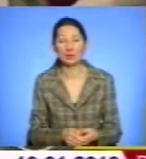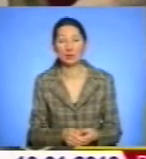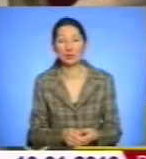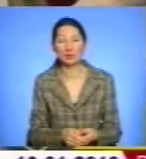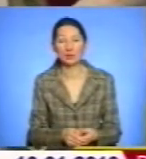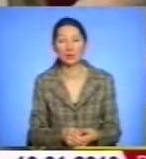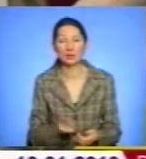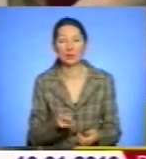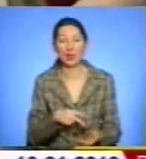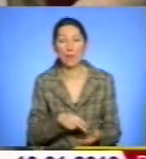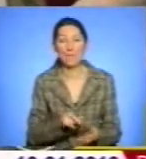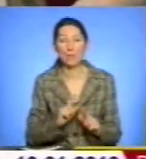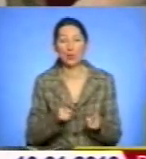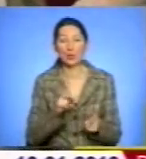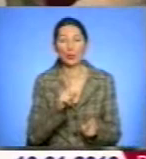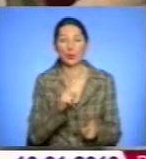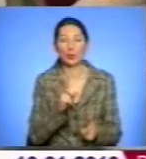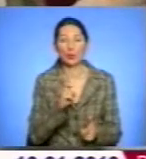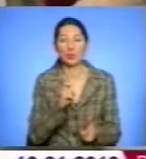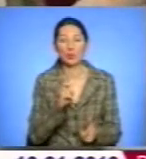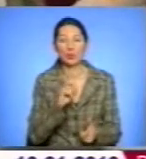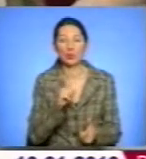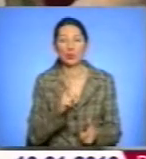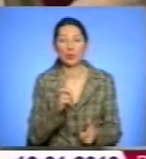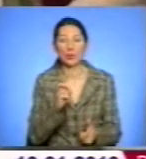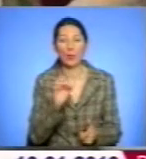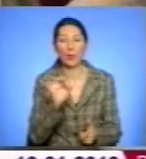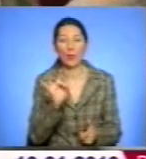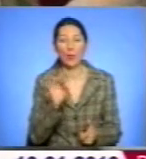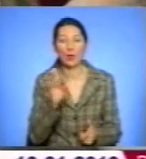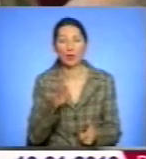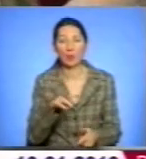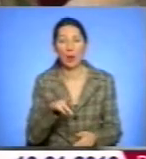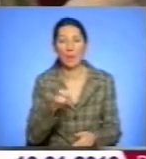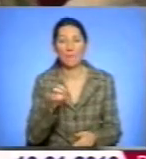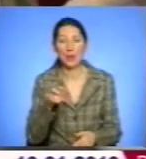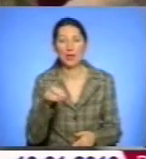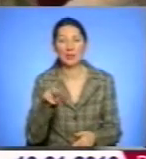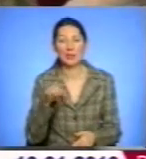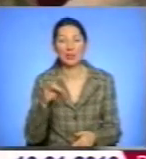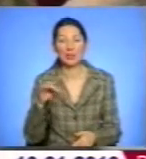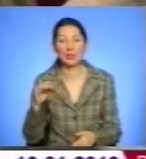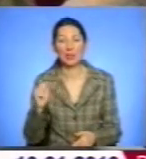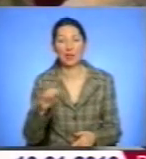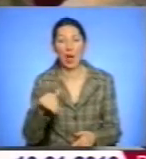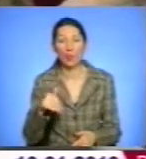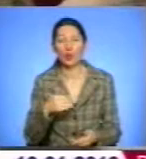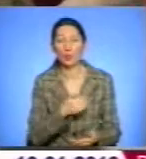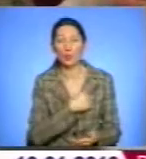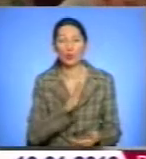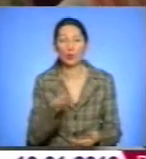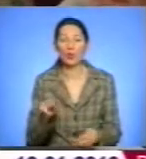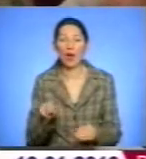Там піду в зборів на менеджера. А потім хочу стати вихователем, бо я люблю дуже.